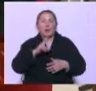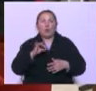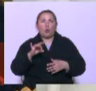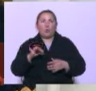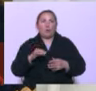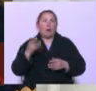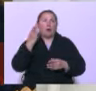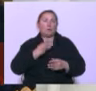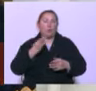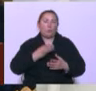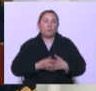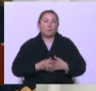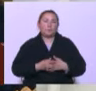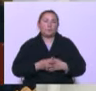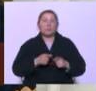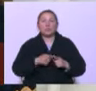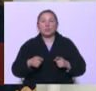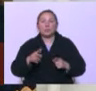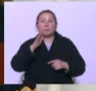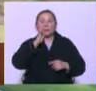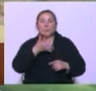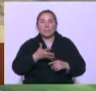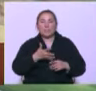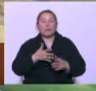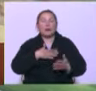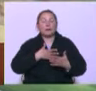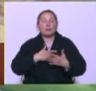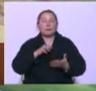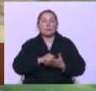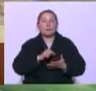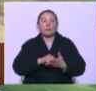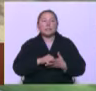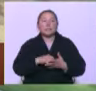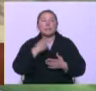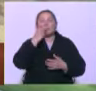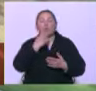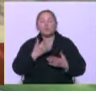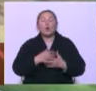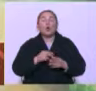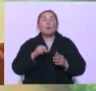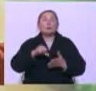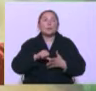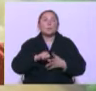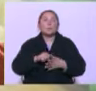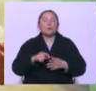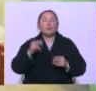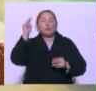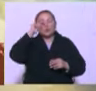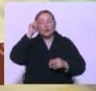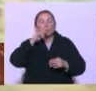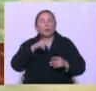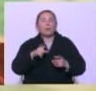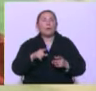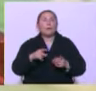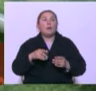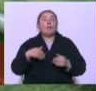Актау. В течение 5 лет учитель активно занимается утилизацией отходов, обучая своих учеников искусству превращения ненужных вещей